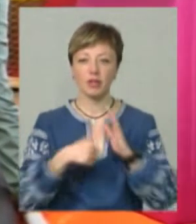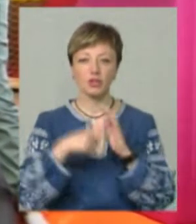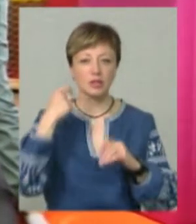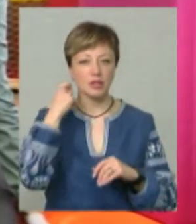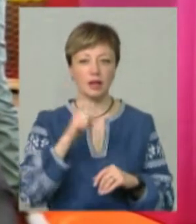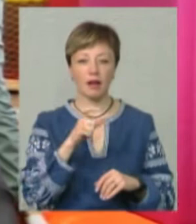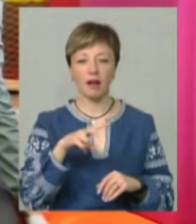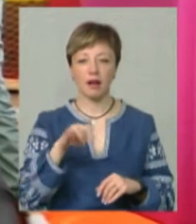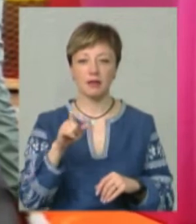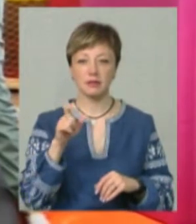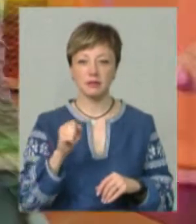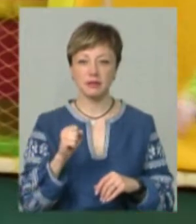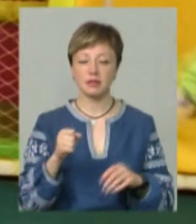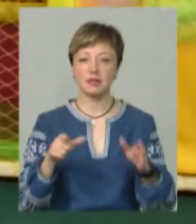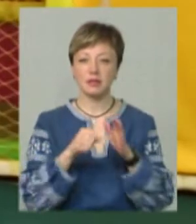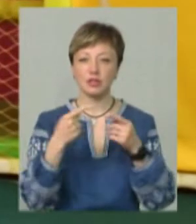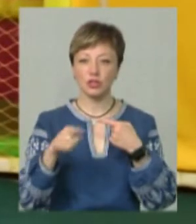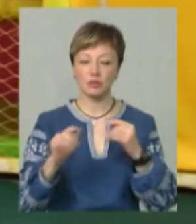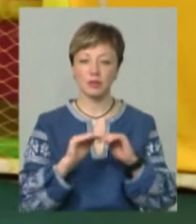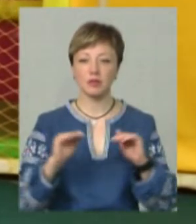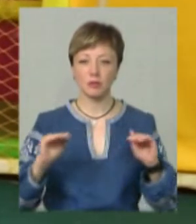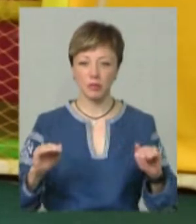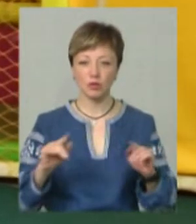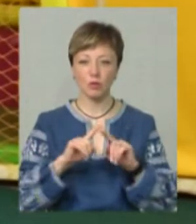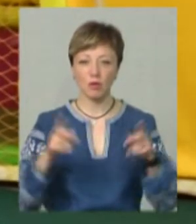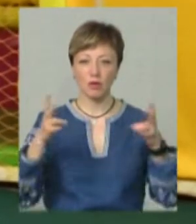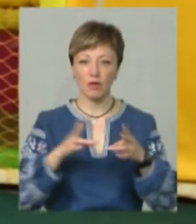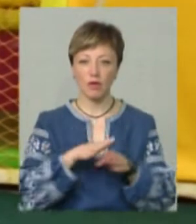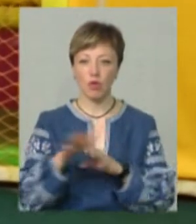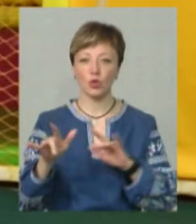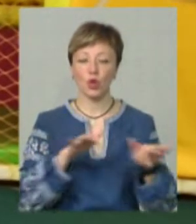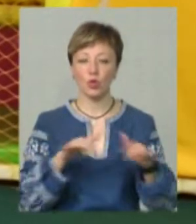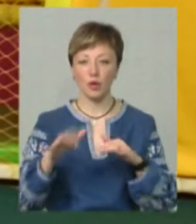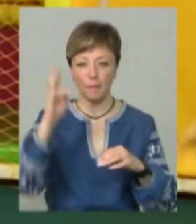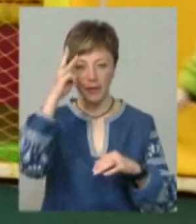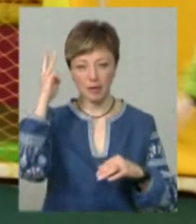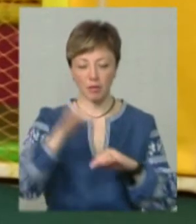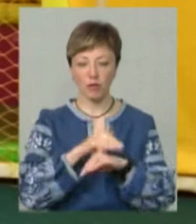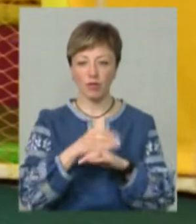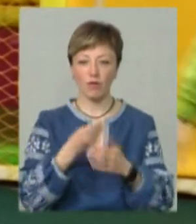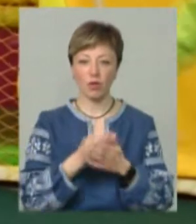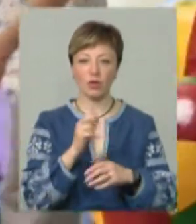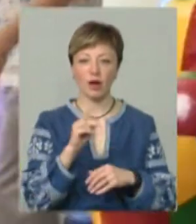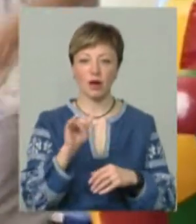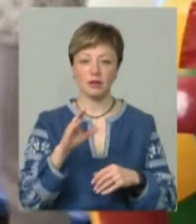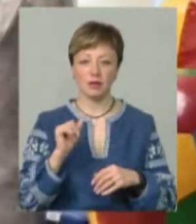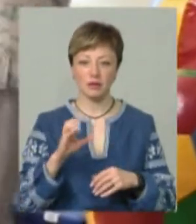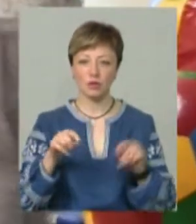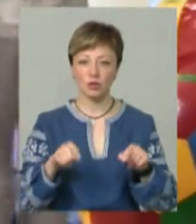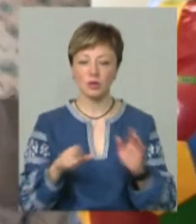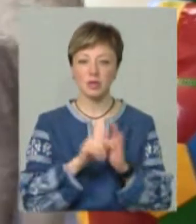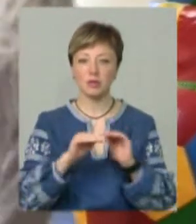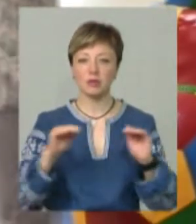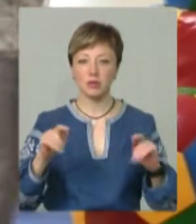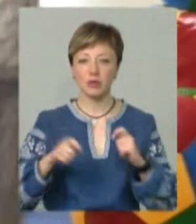6-річна Єлизавета Житник із іншими дітьми з особливими освітніми потребами виконує руханку в Хмельницькому благодійному фонді «Карітас». Тут з дітьми